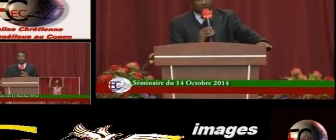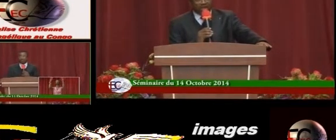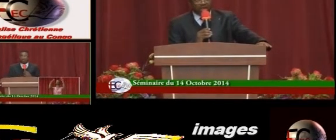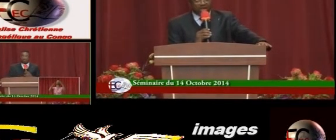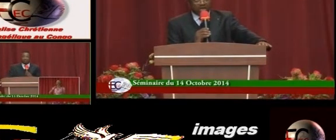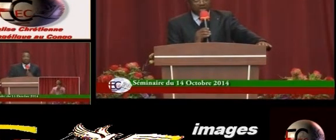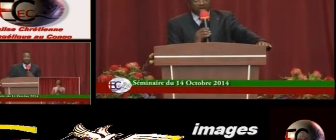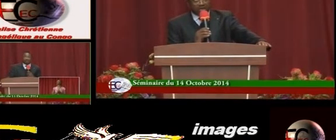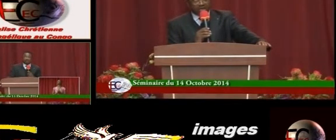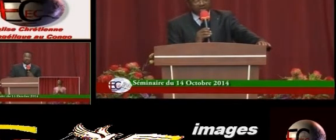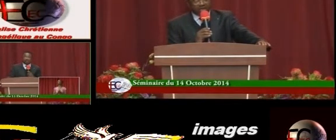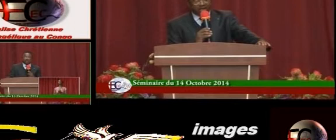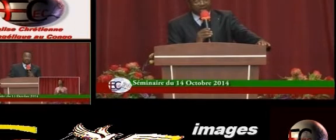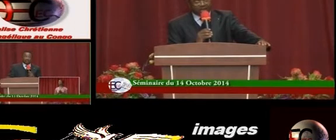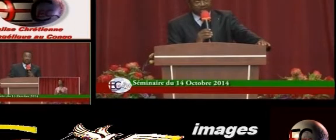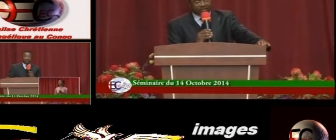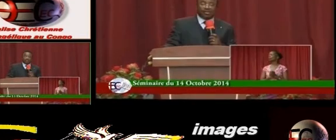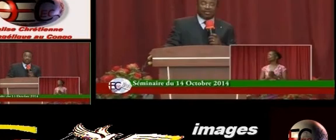toi en